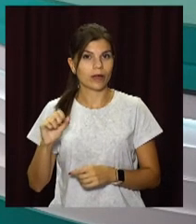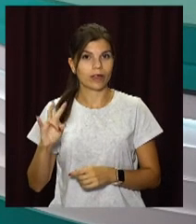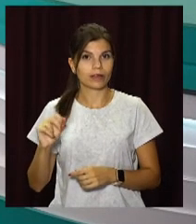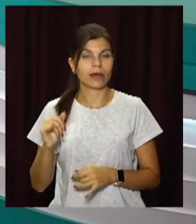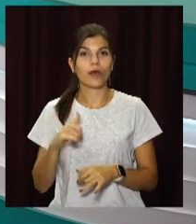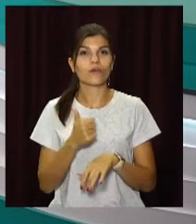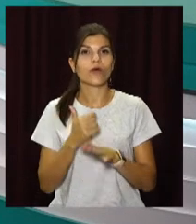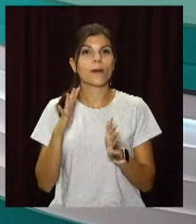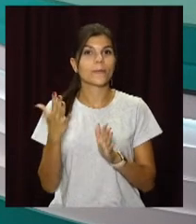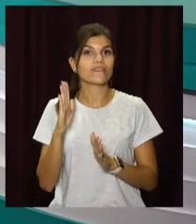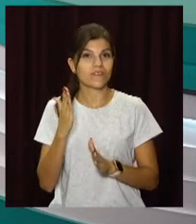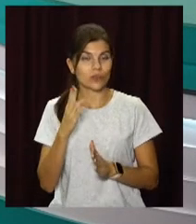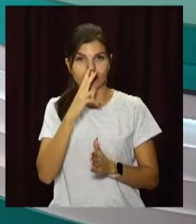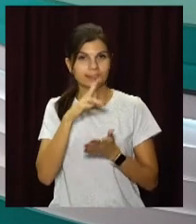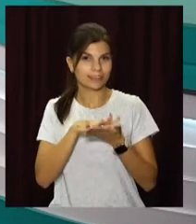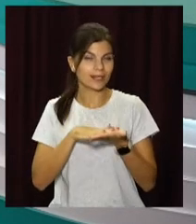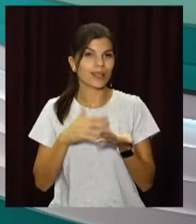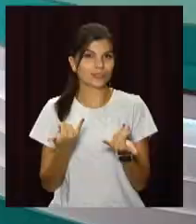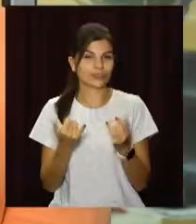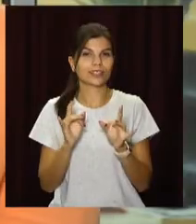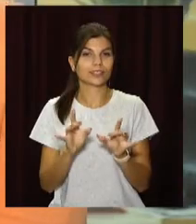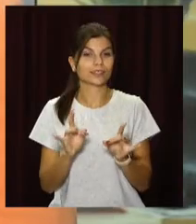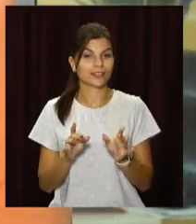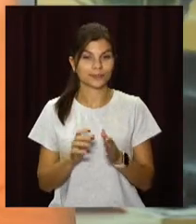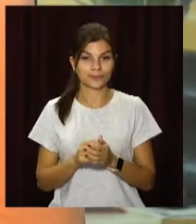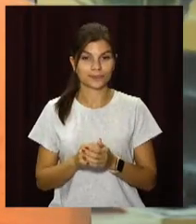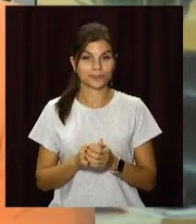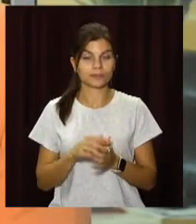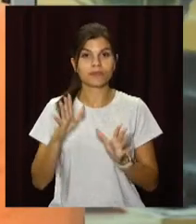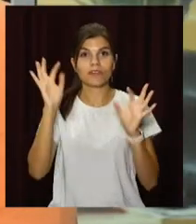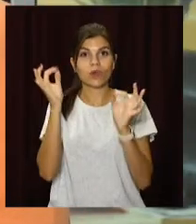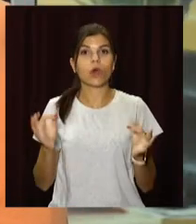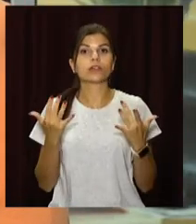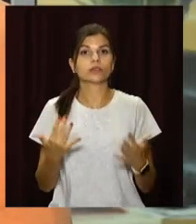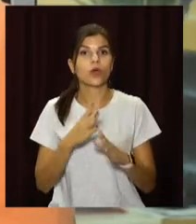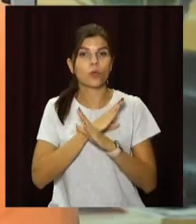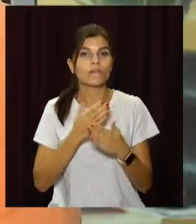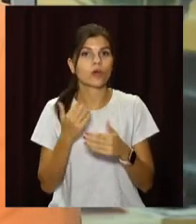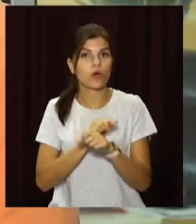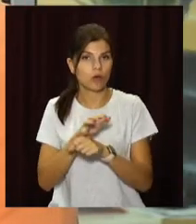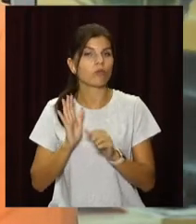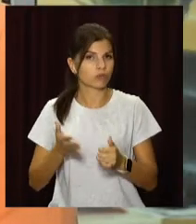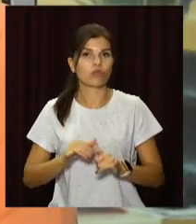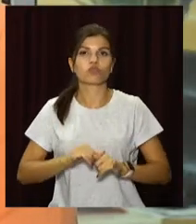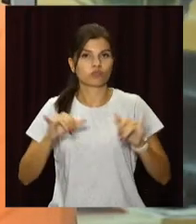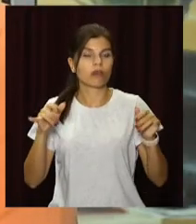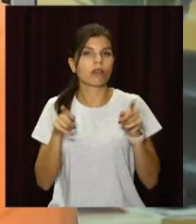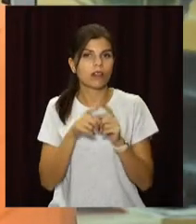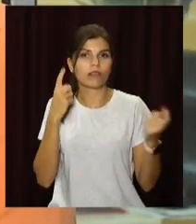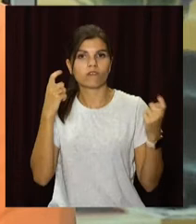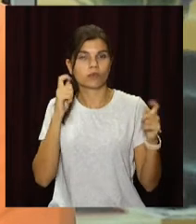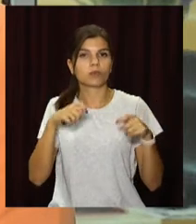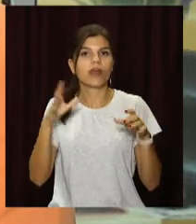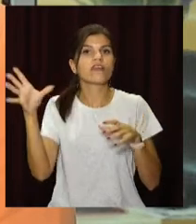І про головні події вівторка дивіться далі. Восени кількість смертей від коронавірусу зросте. Такі прогнози озвучили